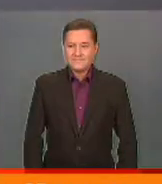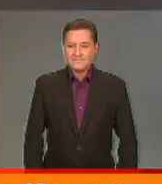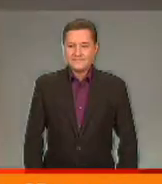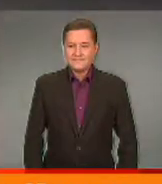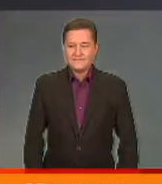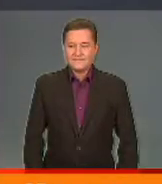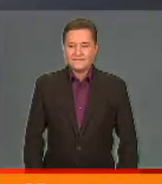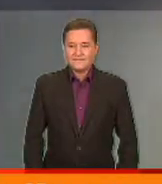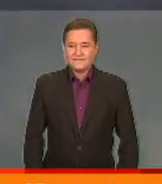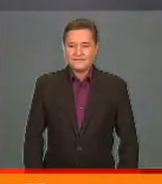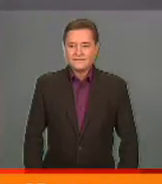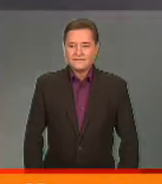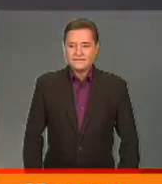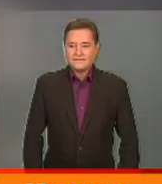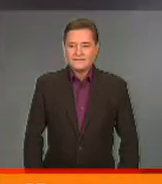Руки